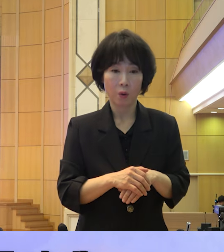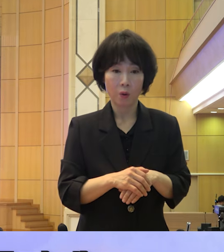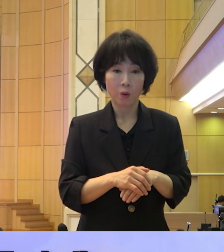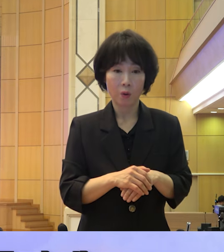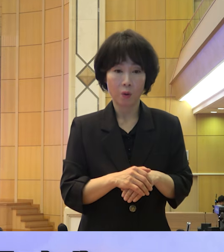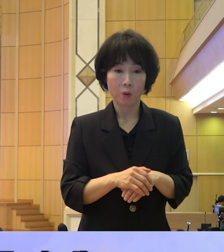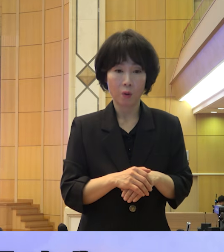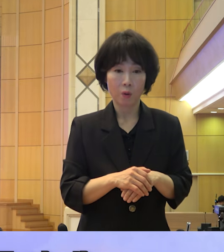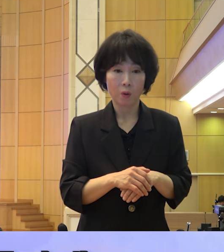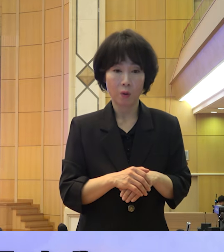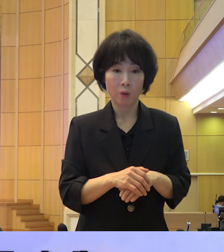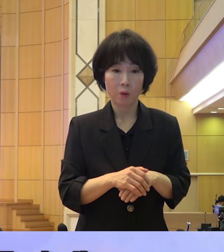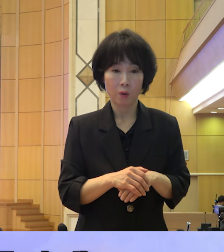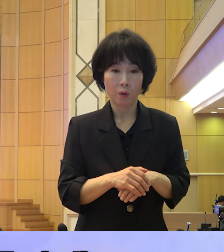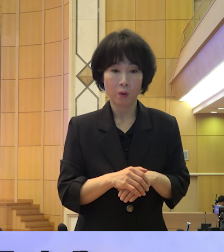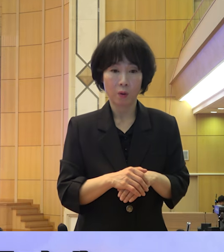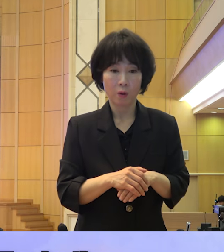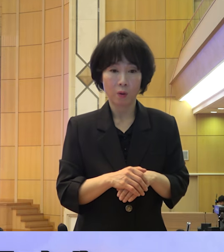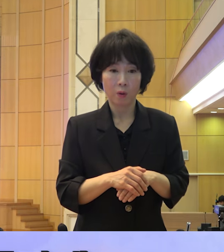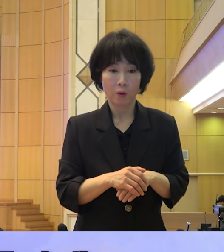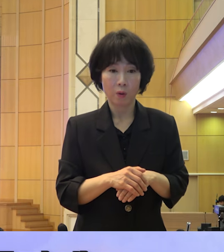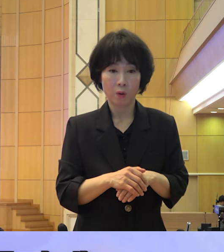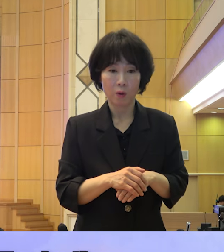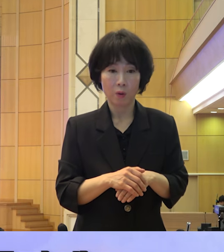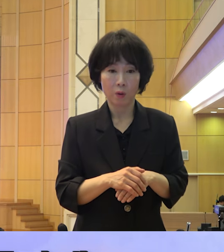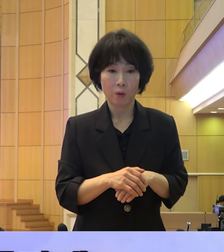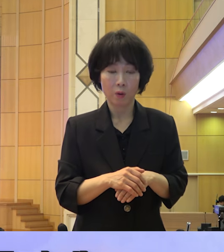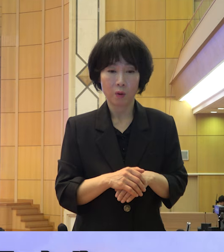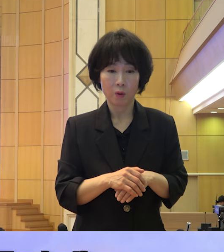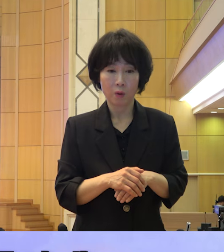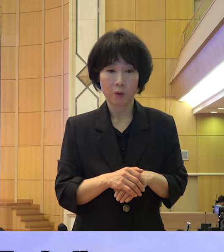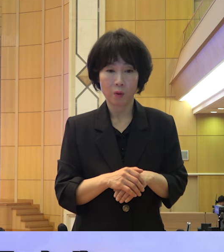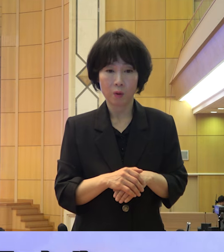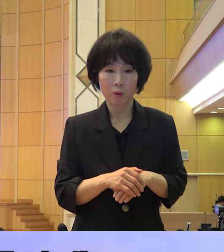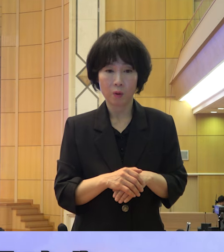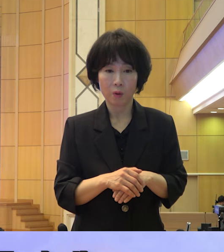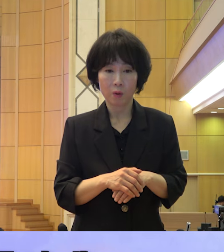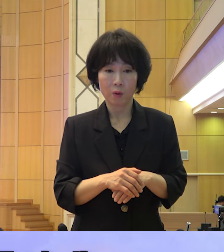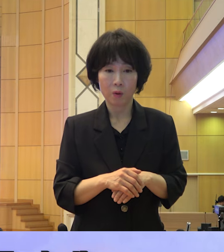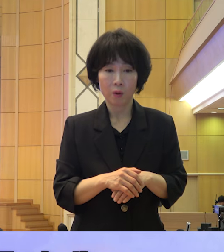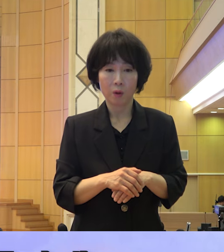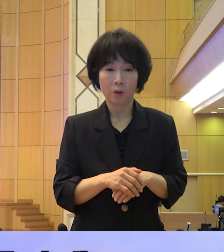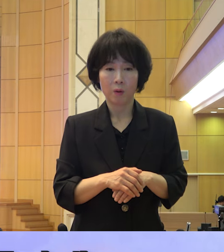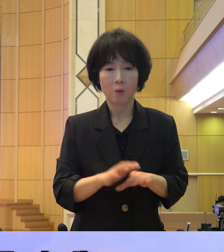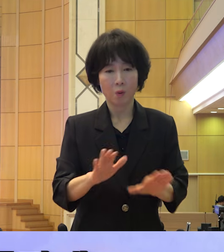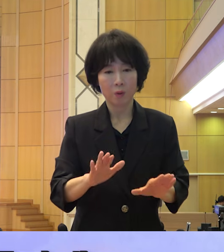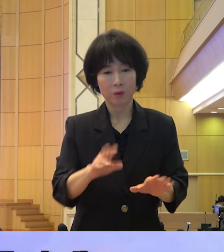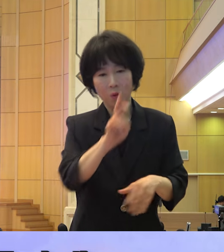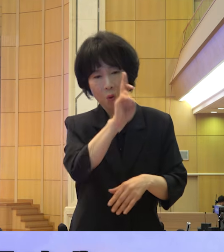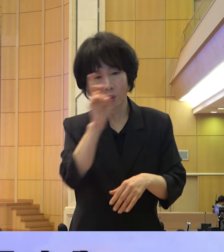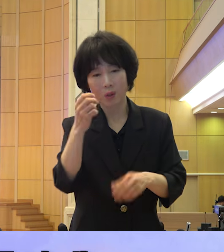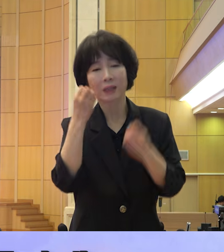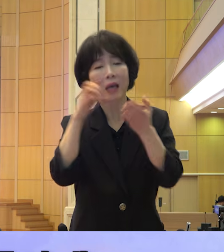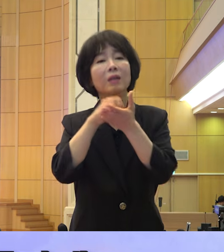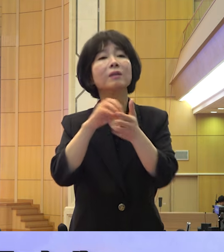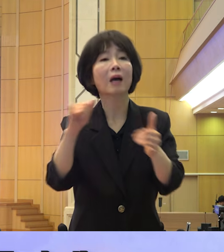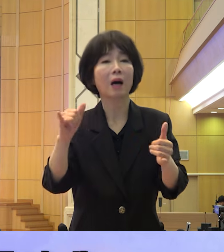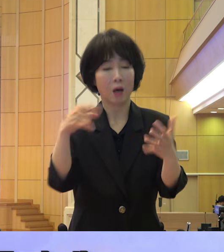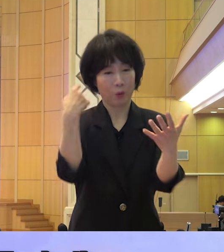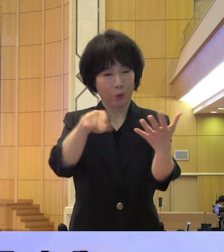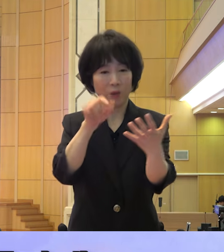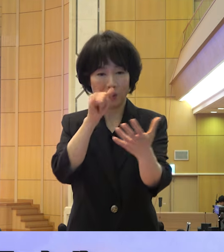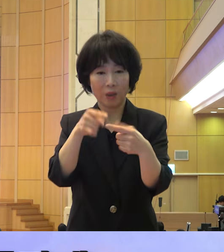지난번에 헌신 예배 드렸기 때문에 그렇습니다. 나머지 교육은 모두 있습니다. 세진자 교육은